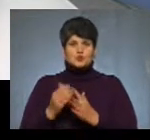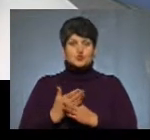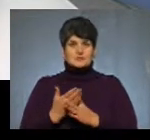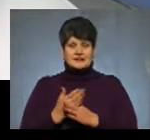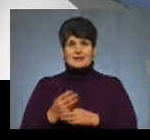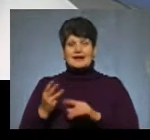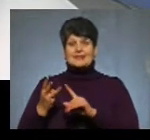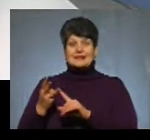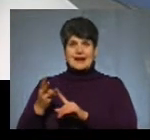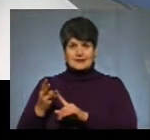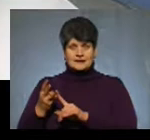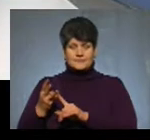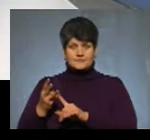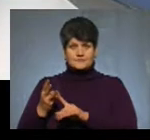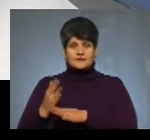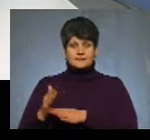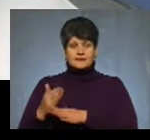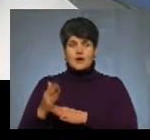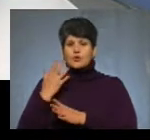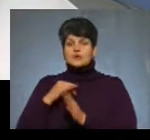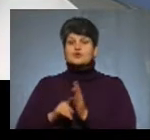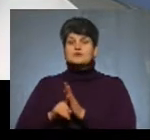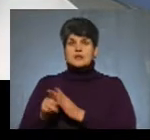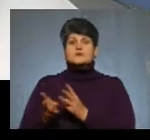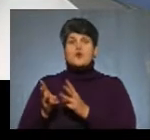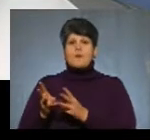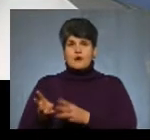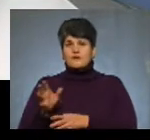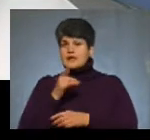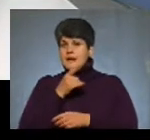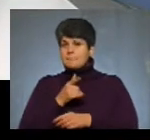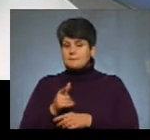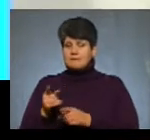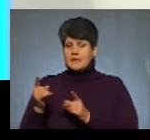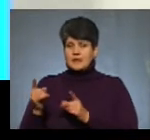І третій етап – це коли вже розпочнеться опалювальний період